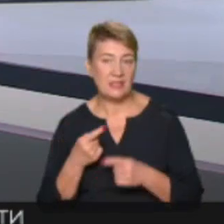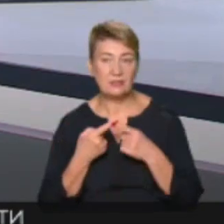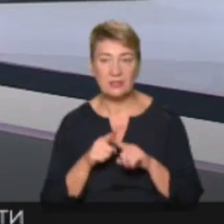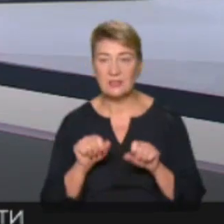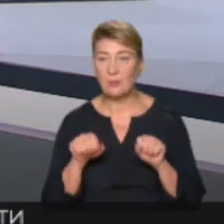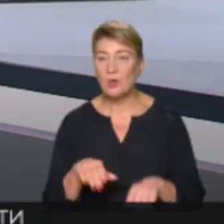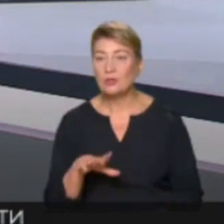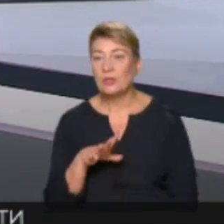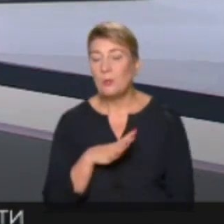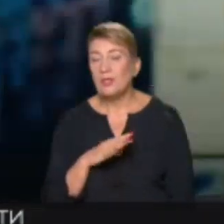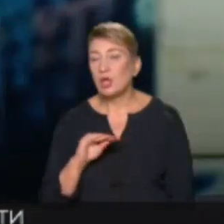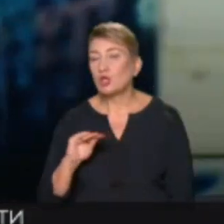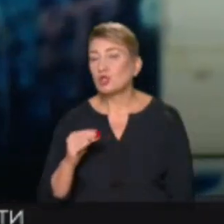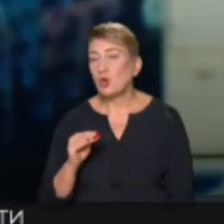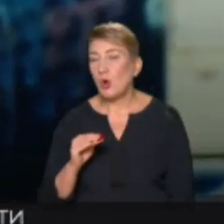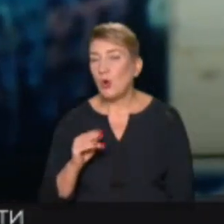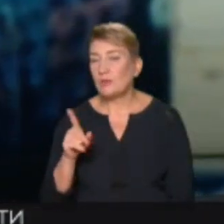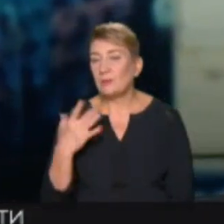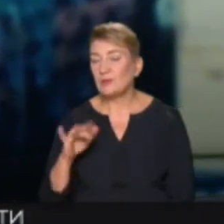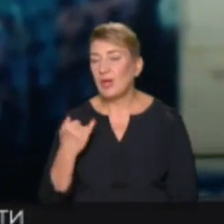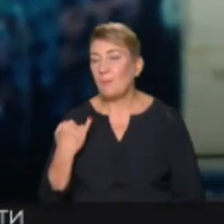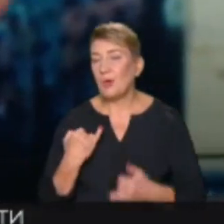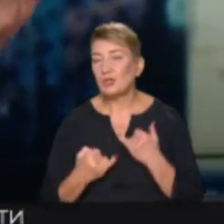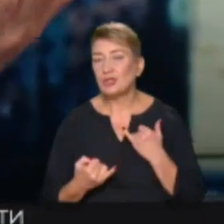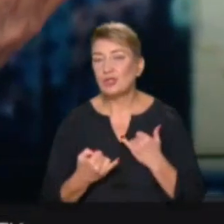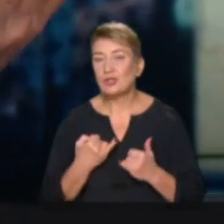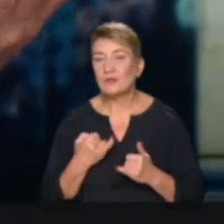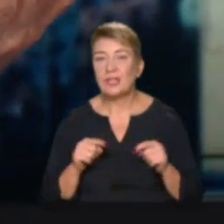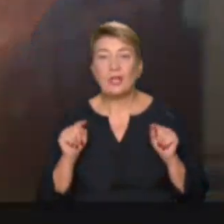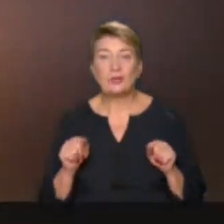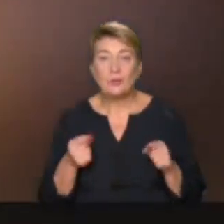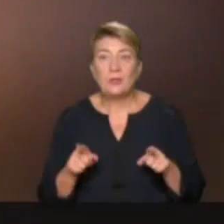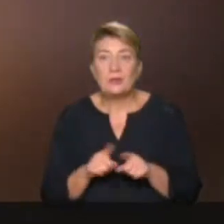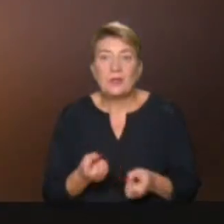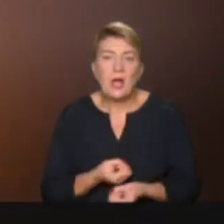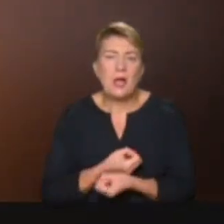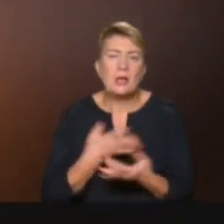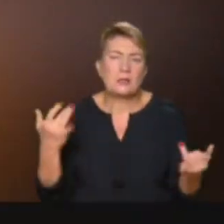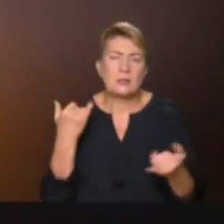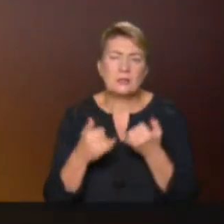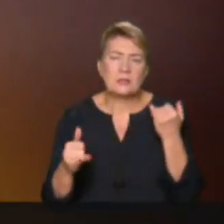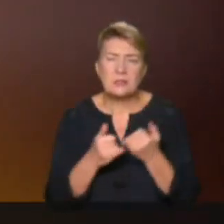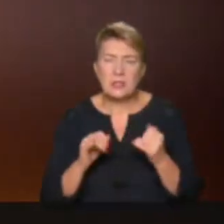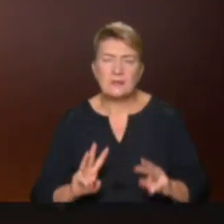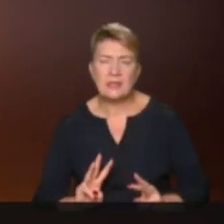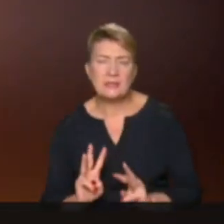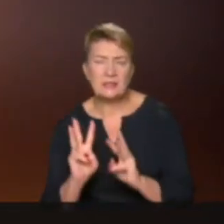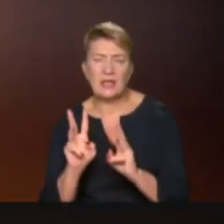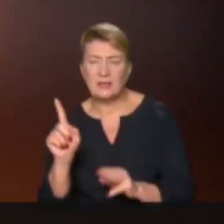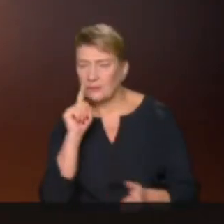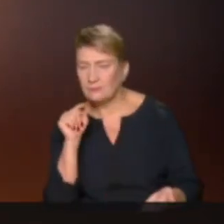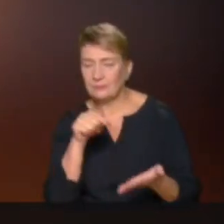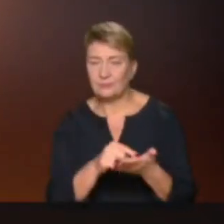стати Жовтневе. Ну, там воно пожовтіло, тому що там таке яскраве жовте зарєво. Туди прилетіли